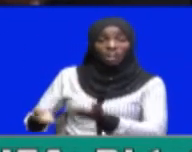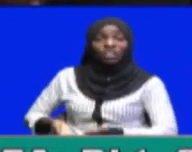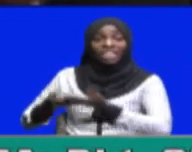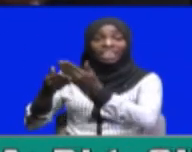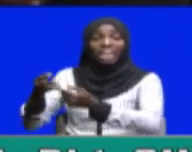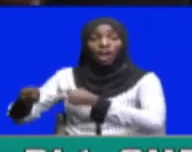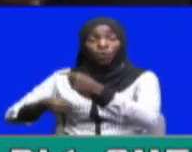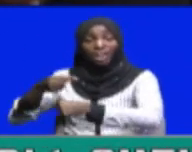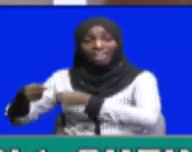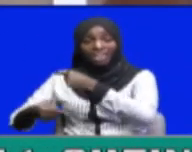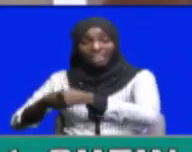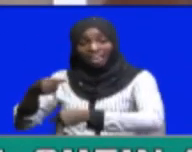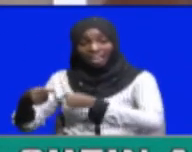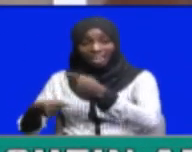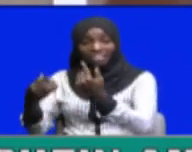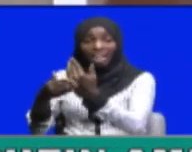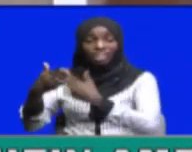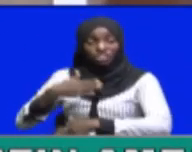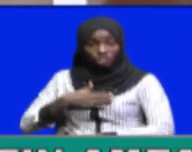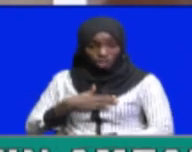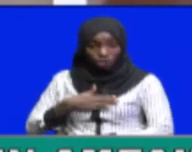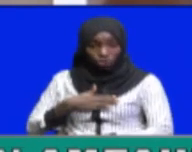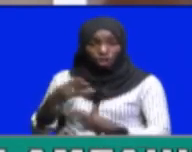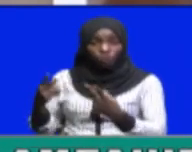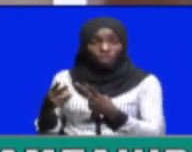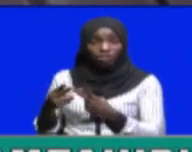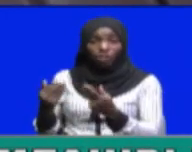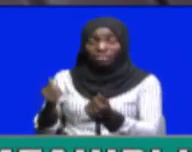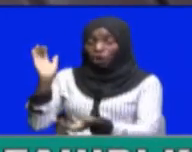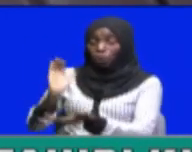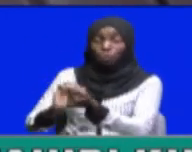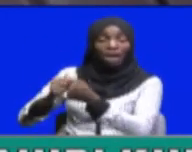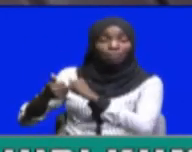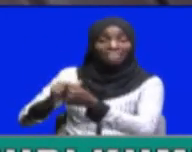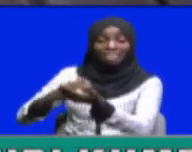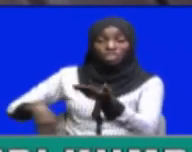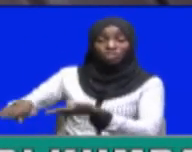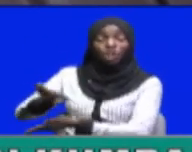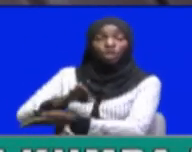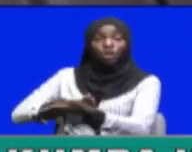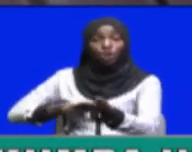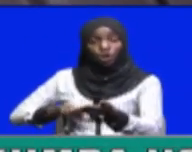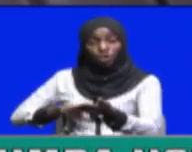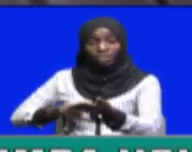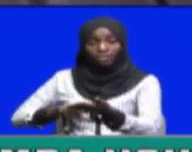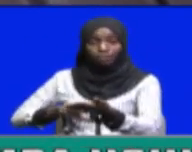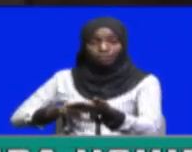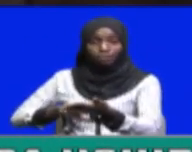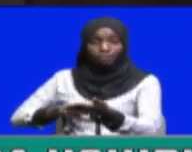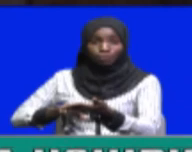kutanzua changamoto tofauti zilizopo nchini ambazo huleta usumbufu katika uendelezaji wa miradi